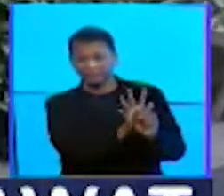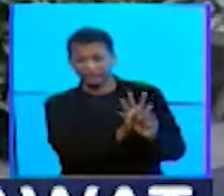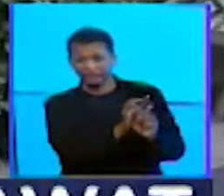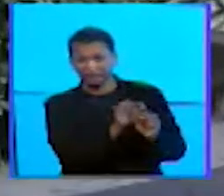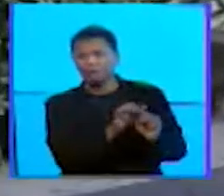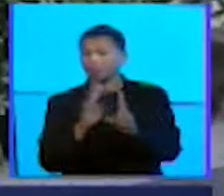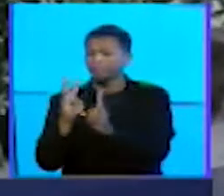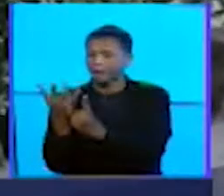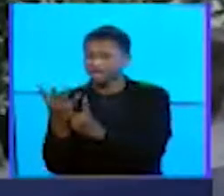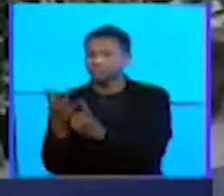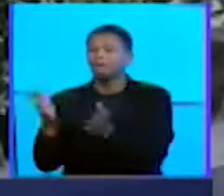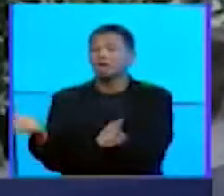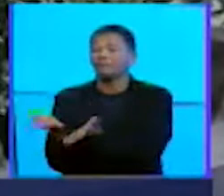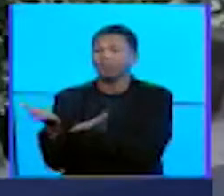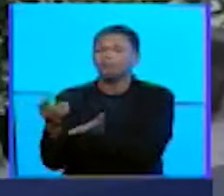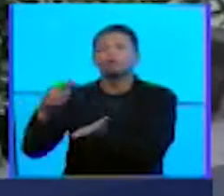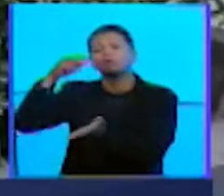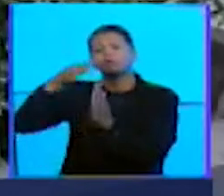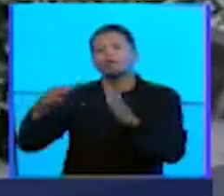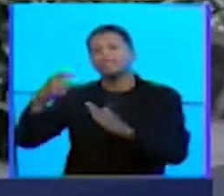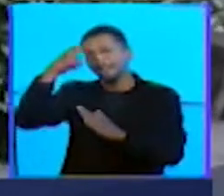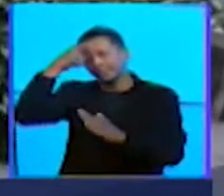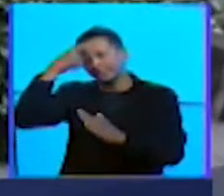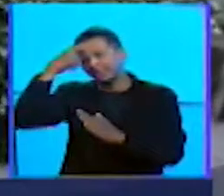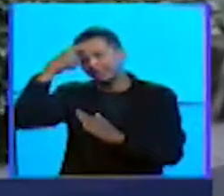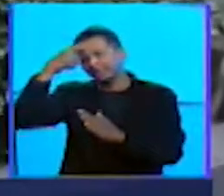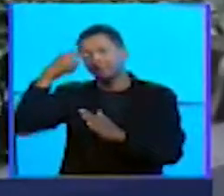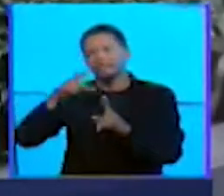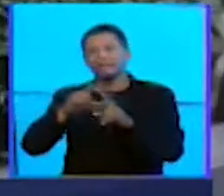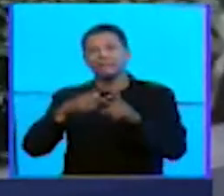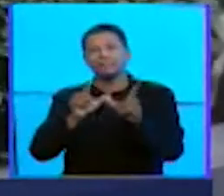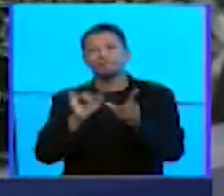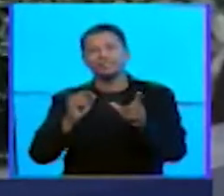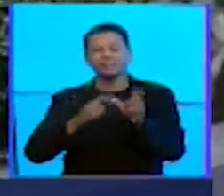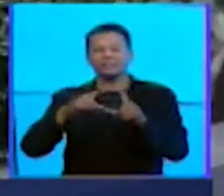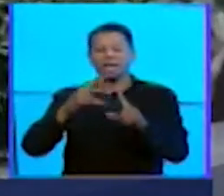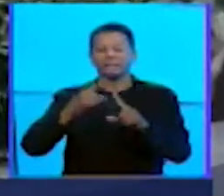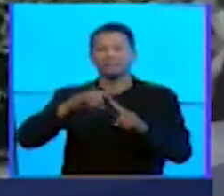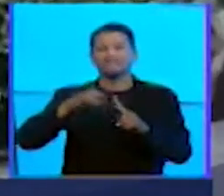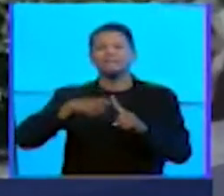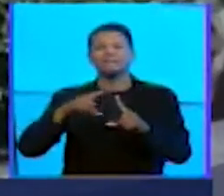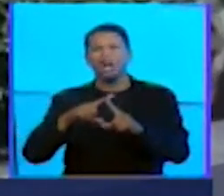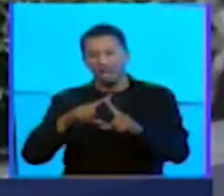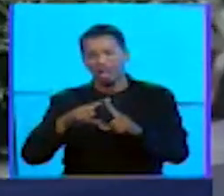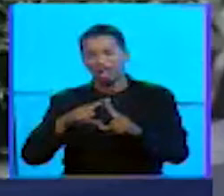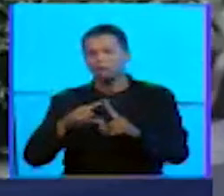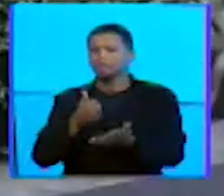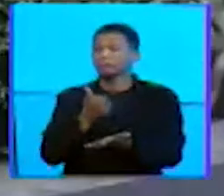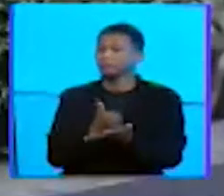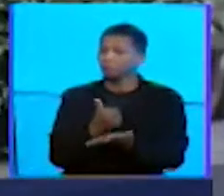kami sampaikan, sebetulnya sekolah ini belum mulai. Nah, cuman sekolah ini kan